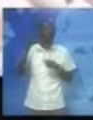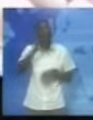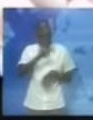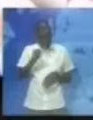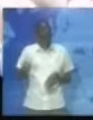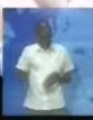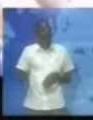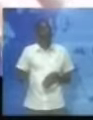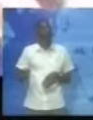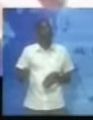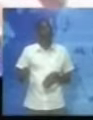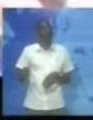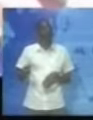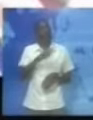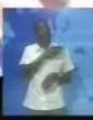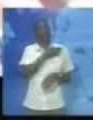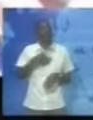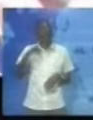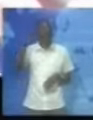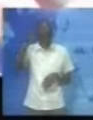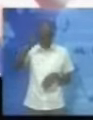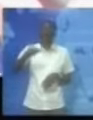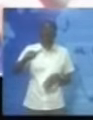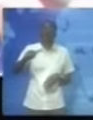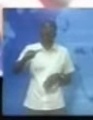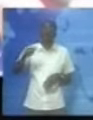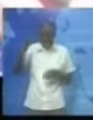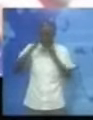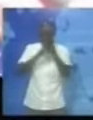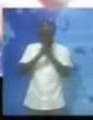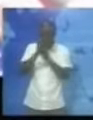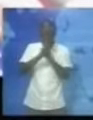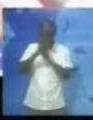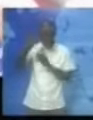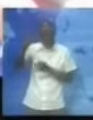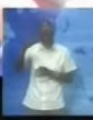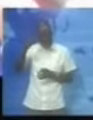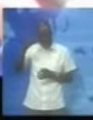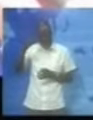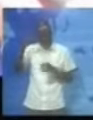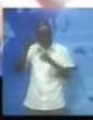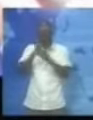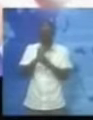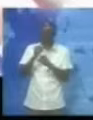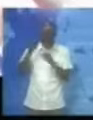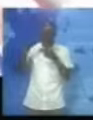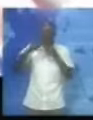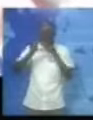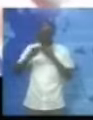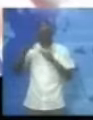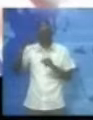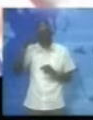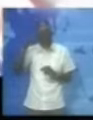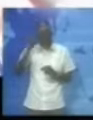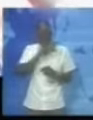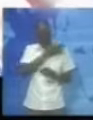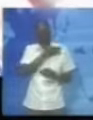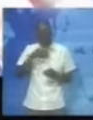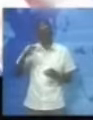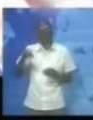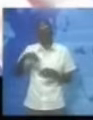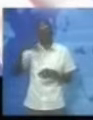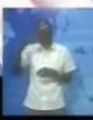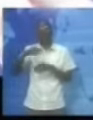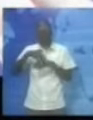Ouagalais. Et les filles intéressées, effectivement, entrent en contact avec ses